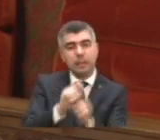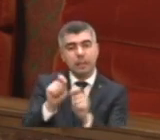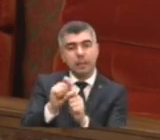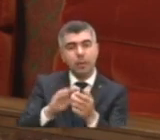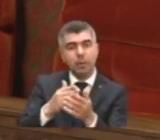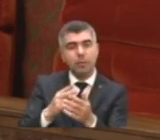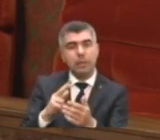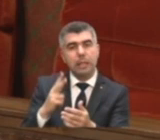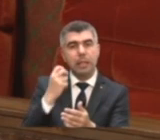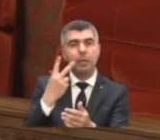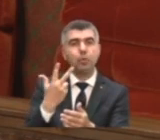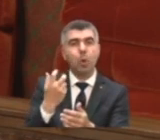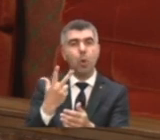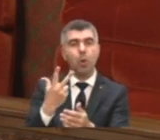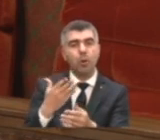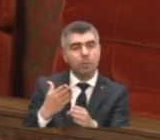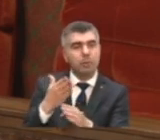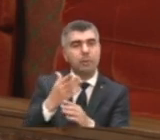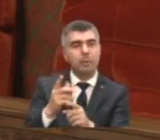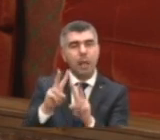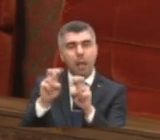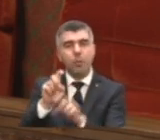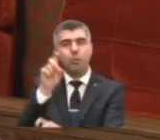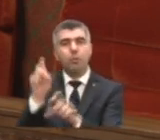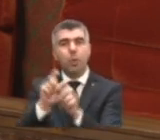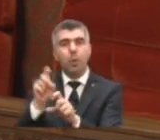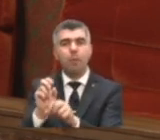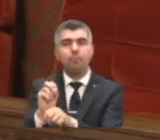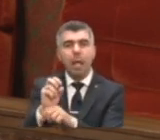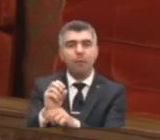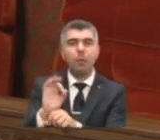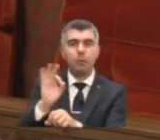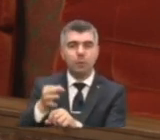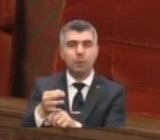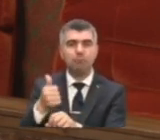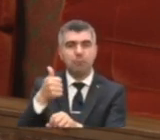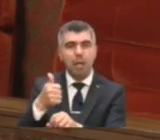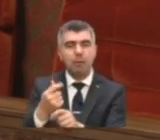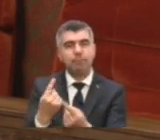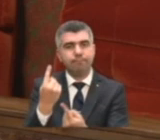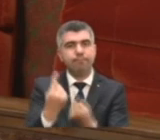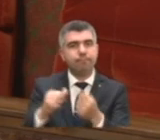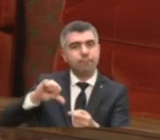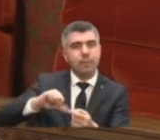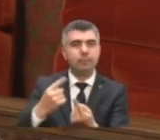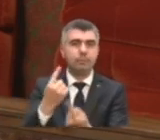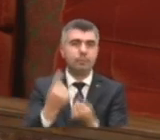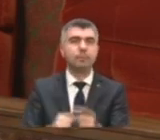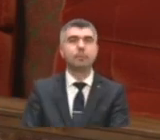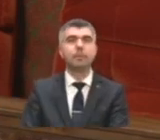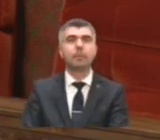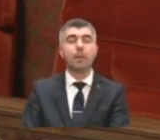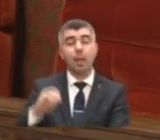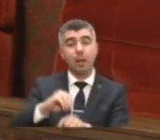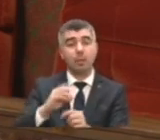دوريه كل 3 اشهر لمعرفه اراء المسافرين وتقييم مستوى رضاهم عن الجوده. من جهه اخرى كاين برنامج سكاي تراكس،